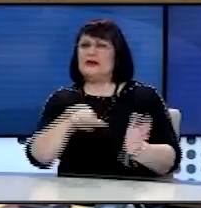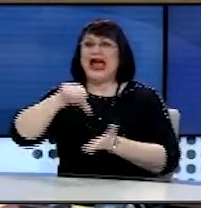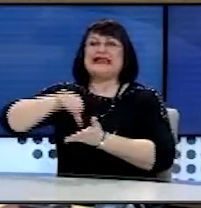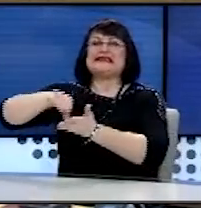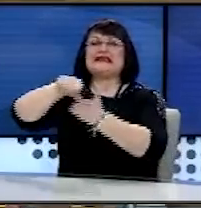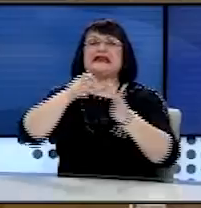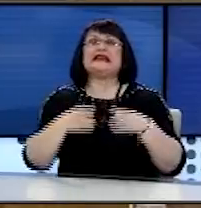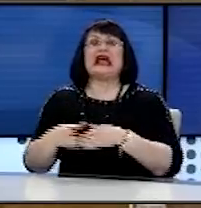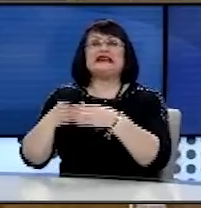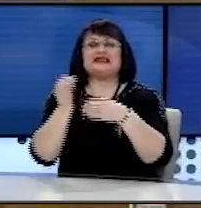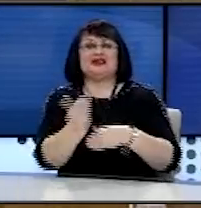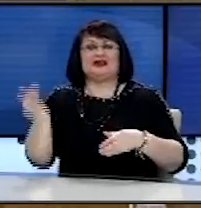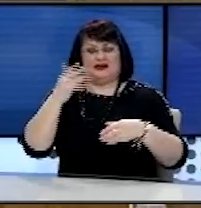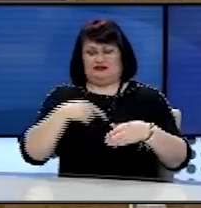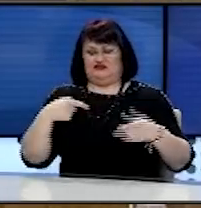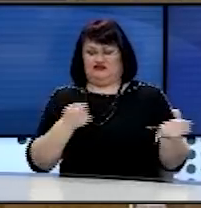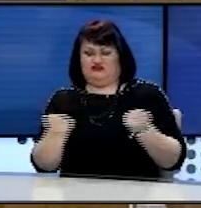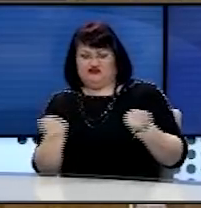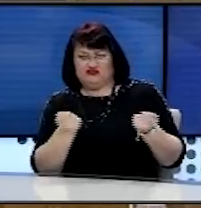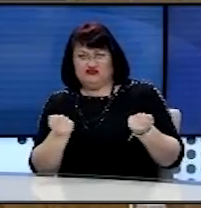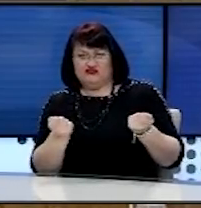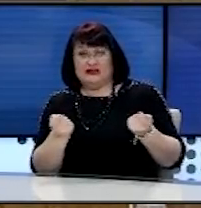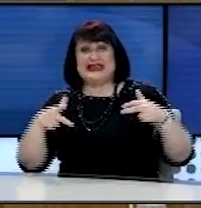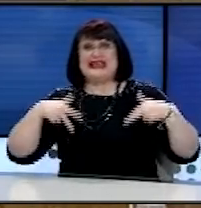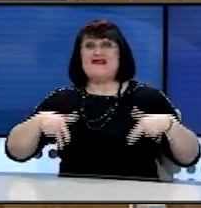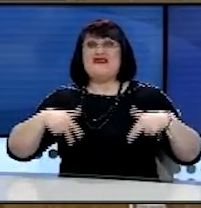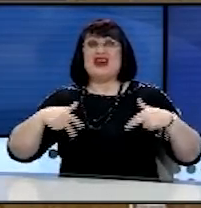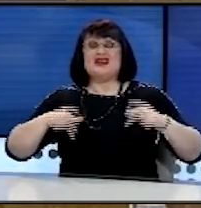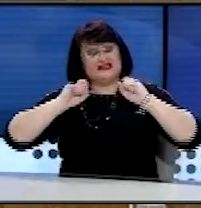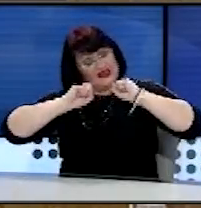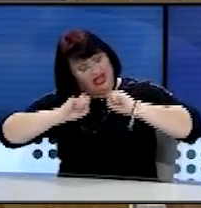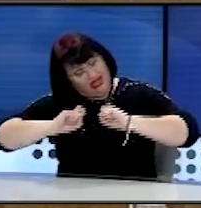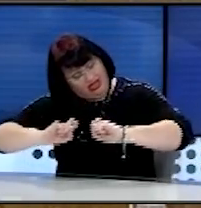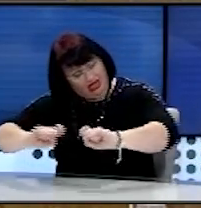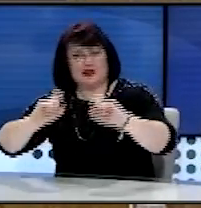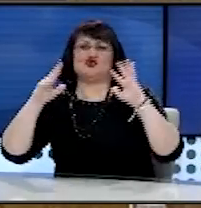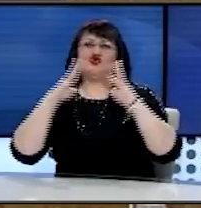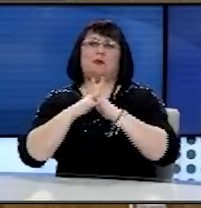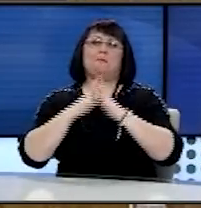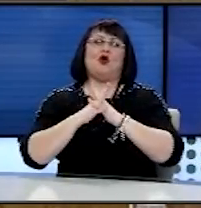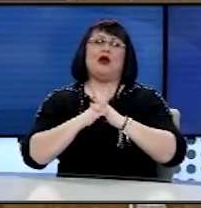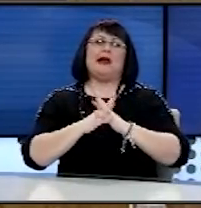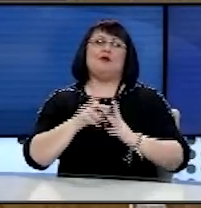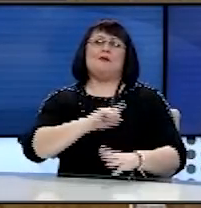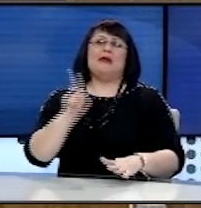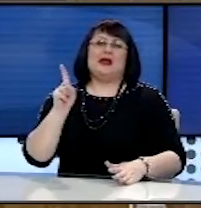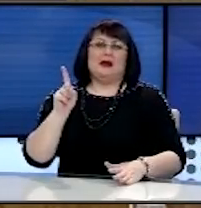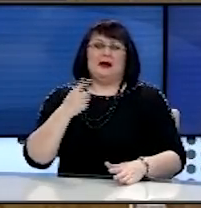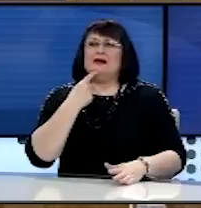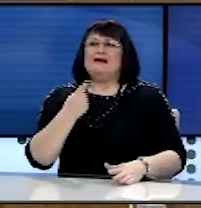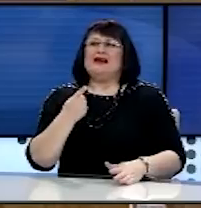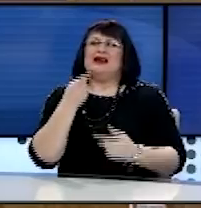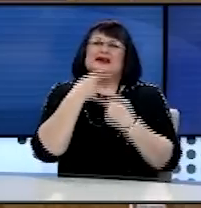που διευθύνουν και τις κυβερνήσεις τους που μας σέρνουν σε αυτούς τους πολέμους ή επιβάλλουν μια